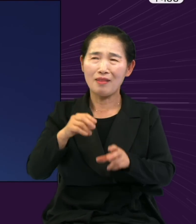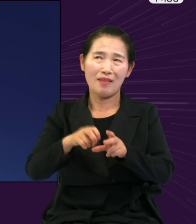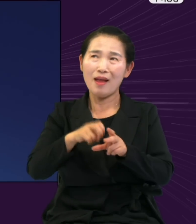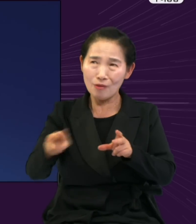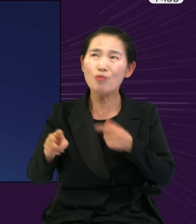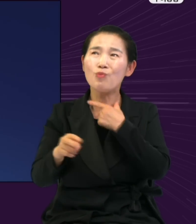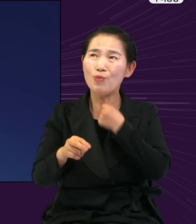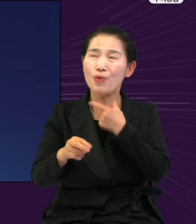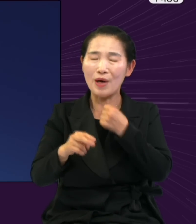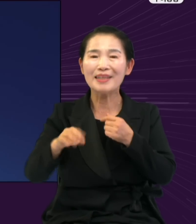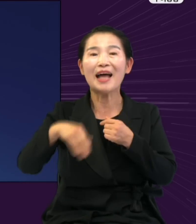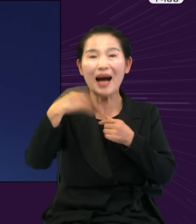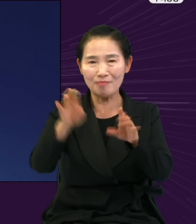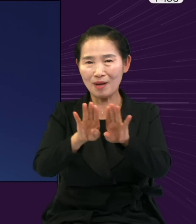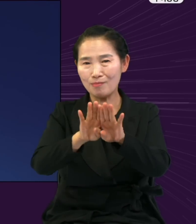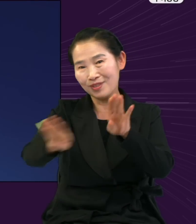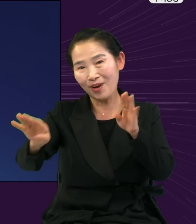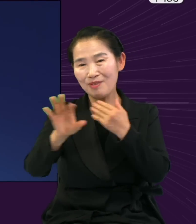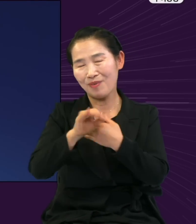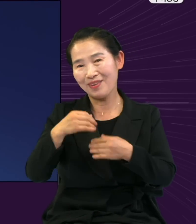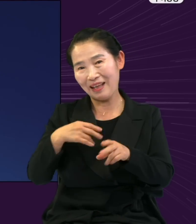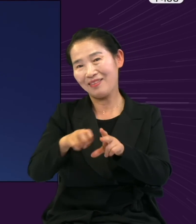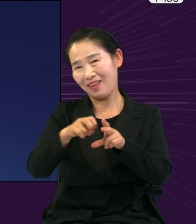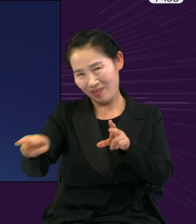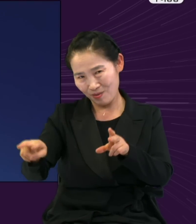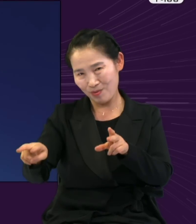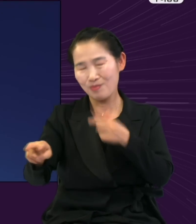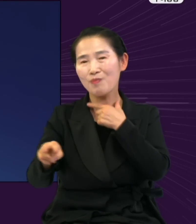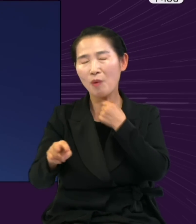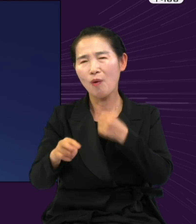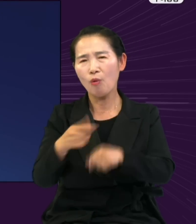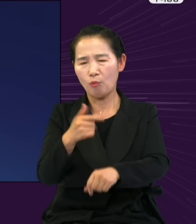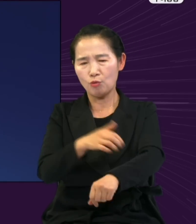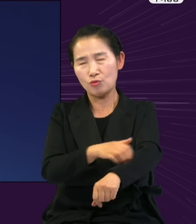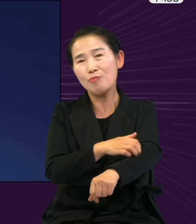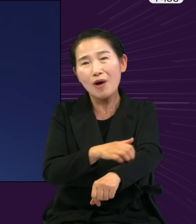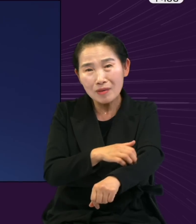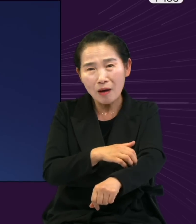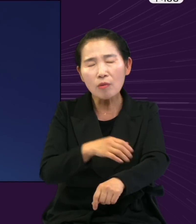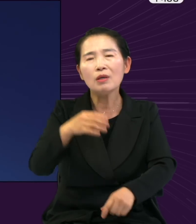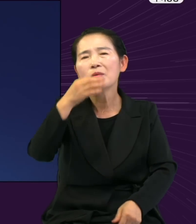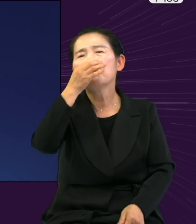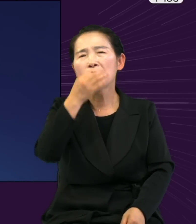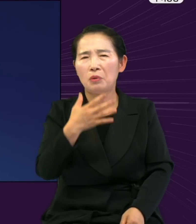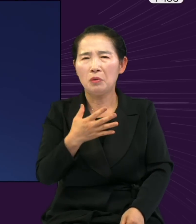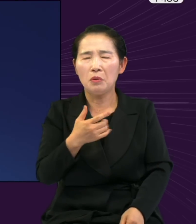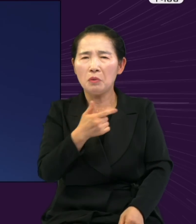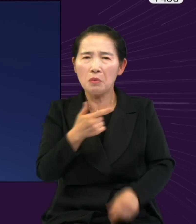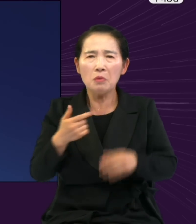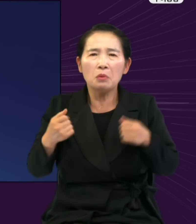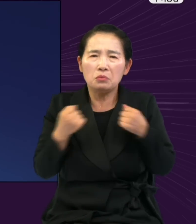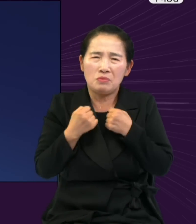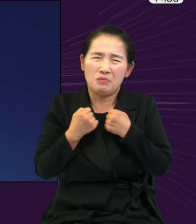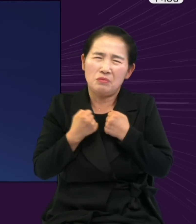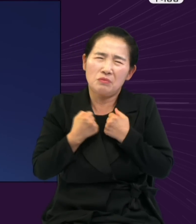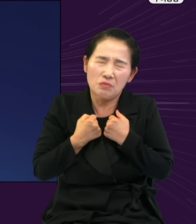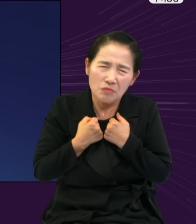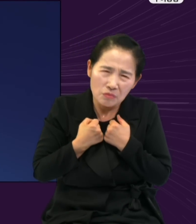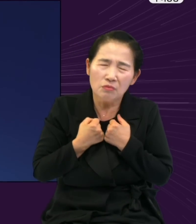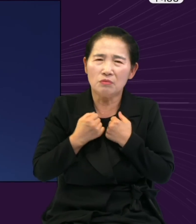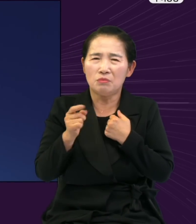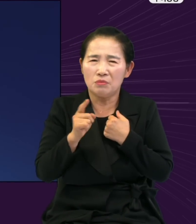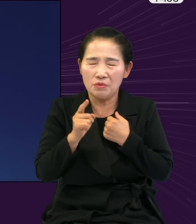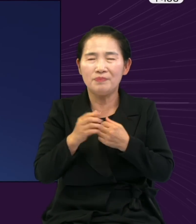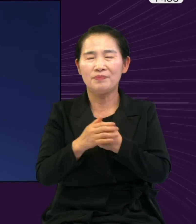좀 내리게 해줘. 내렸으면 좋겠어. 너무 불편해. 힘들고 추워. 그랬더니 웃으면서